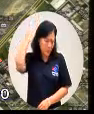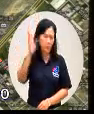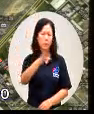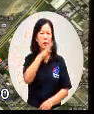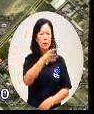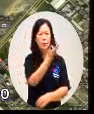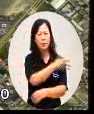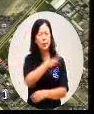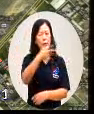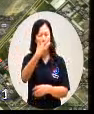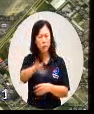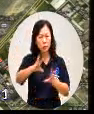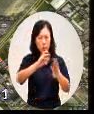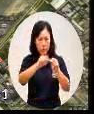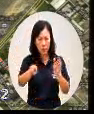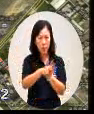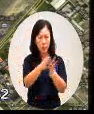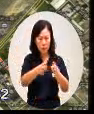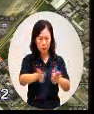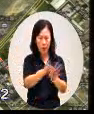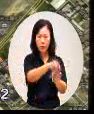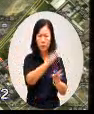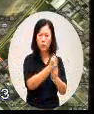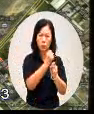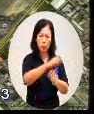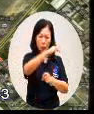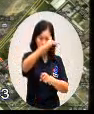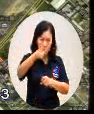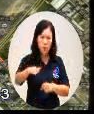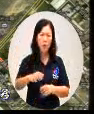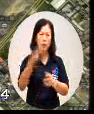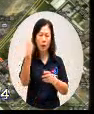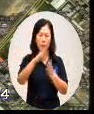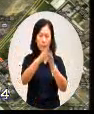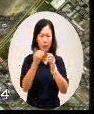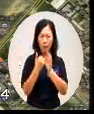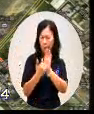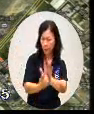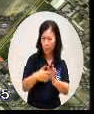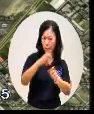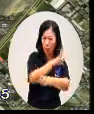水泥公司在开发半边山做的，为了防止水